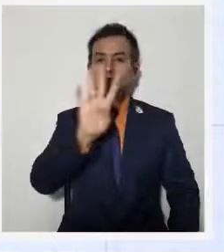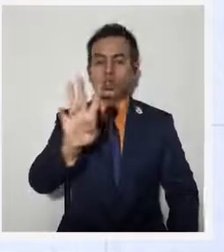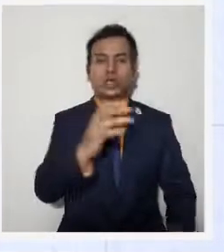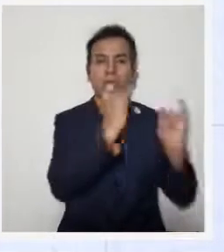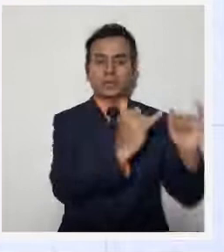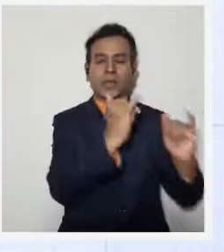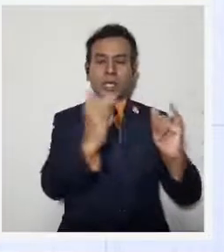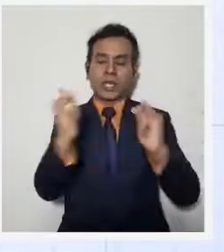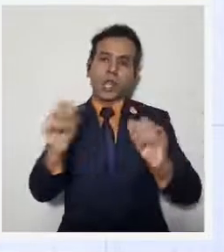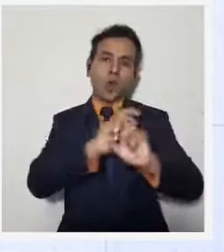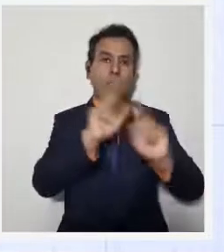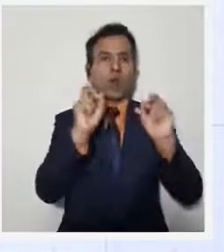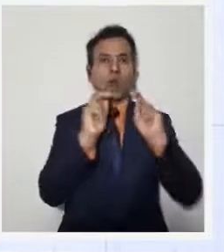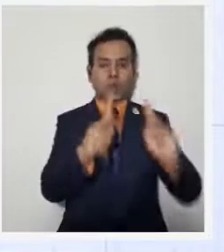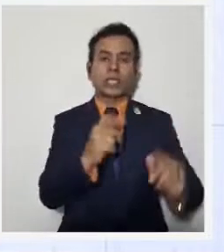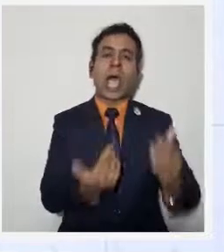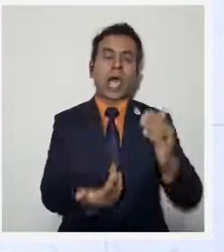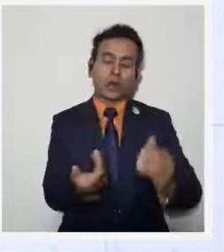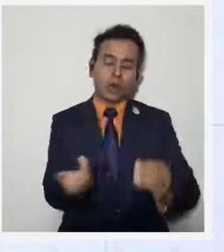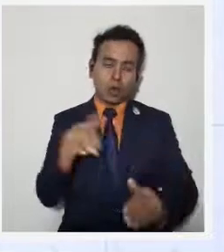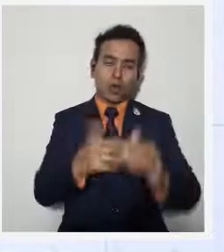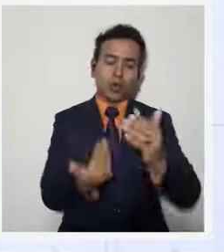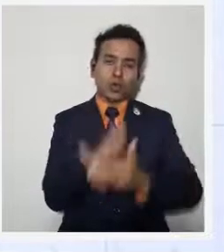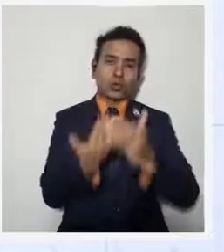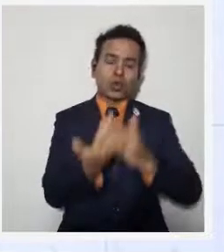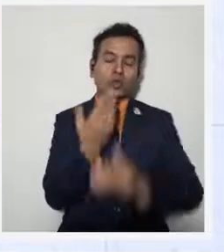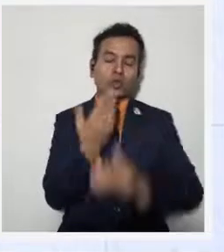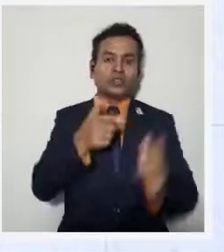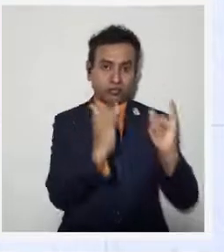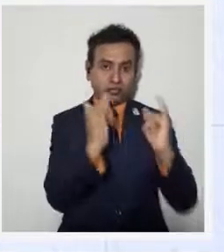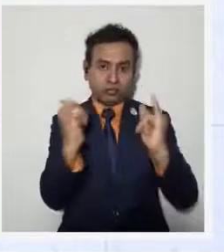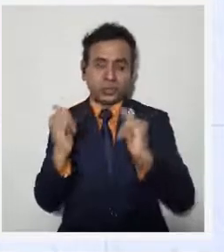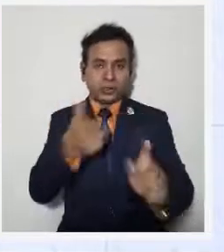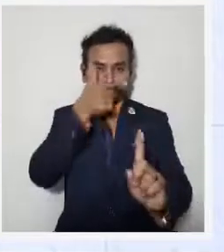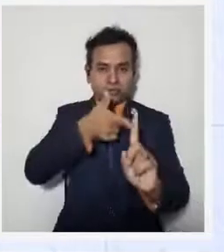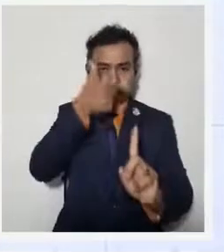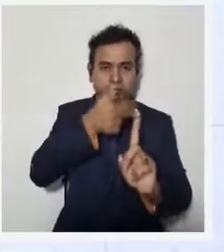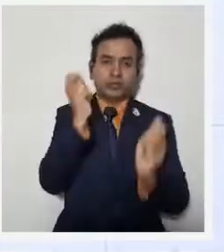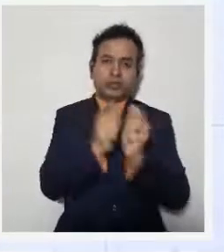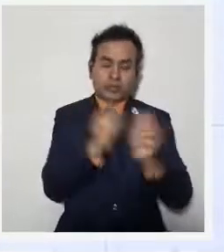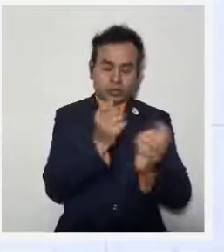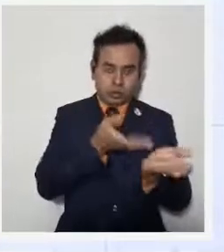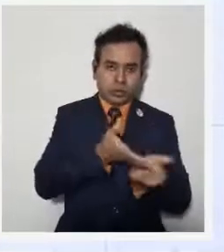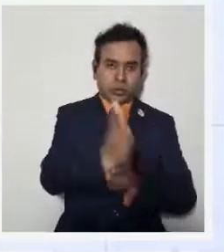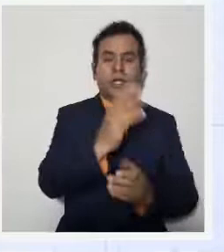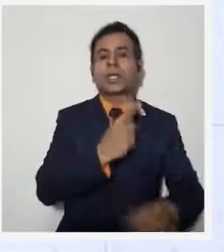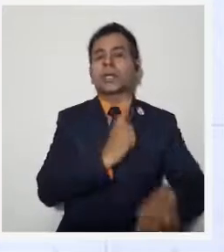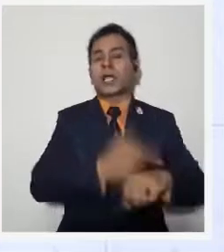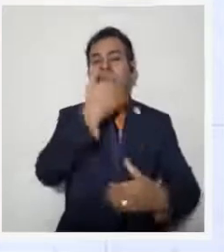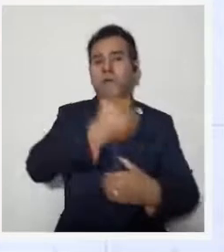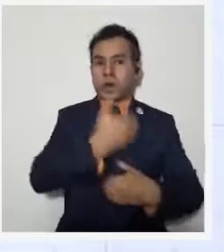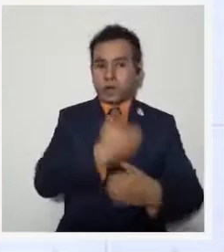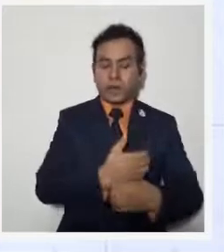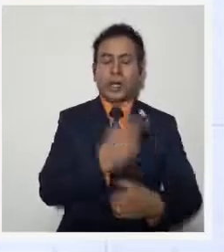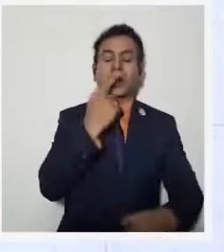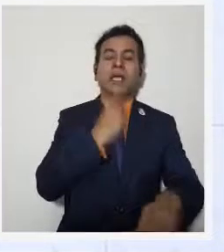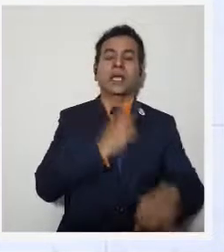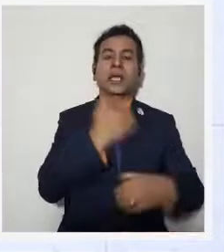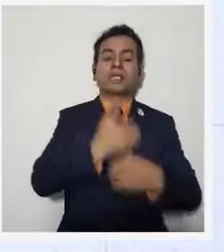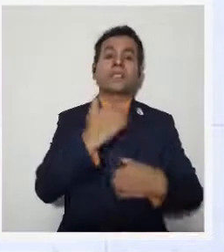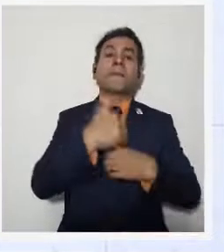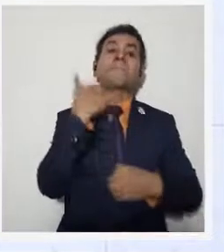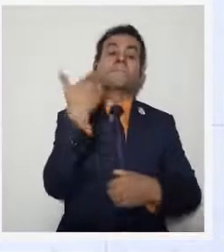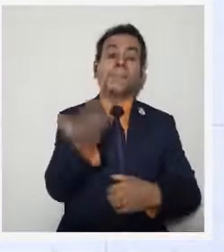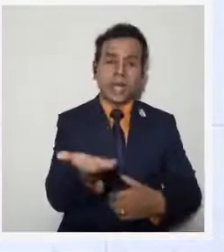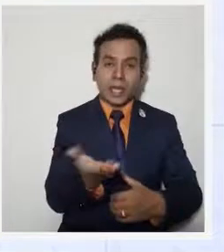শয্যা সংখ্যা আছে 8634টি এবং কতগুলো আমাদের অনেকগুলি আমাদের প্রক্রিয়াধীন আছে, যে শয্যা তৈরির কাজ